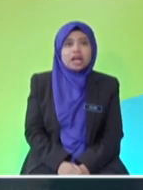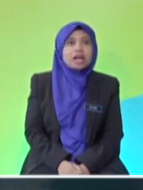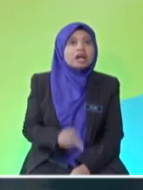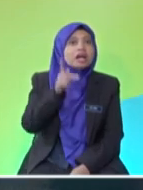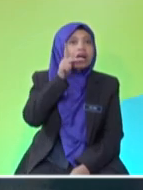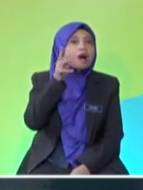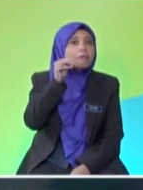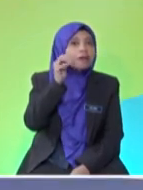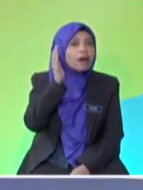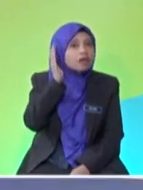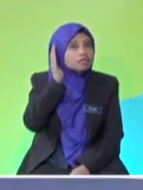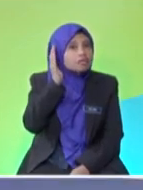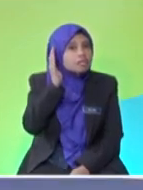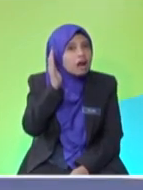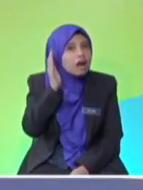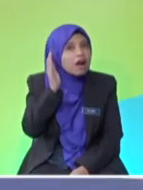kalau